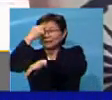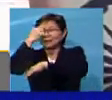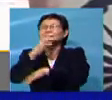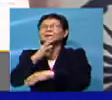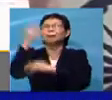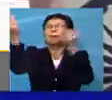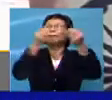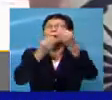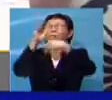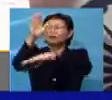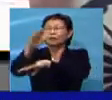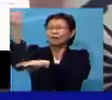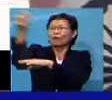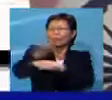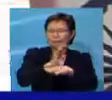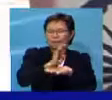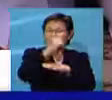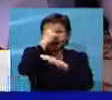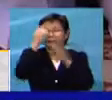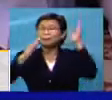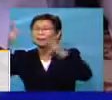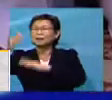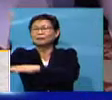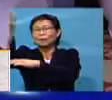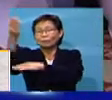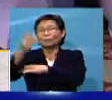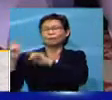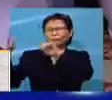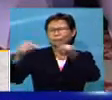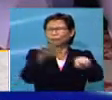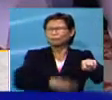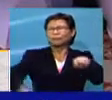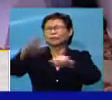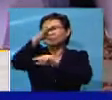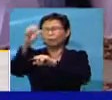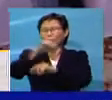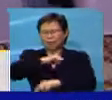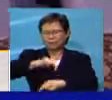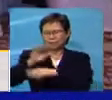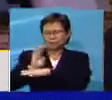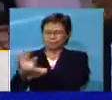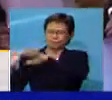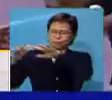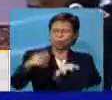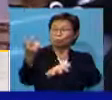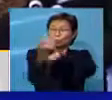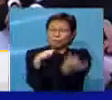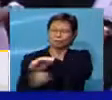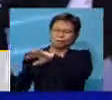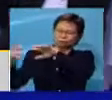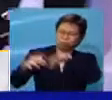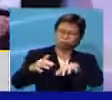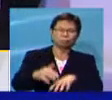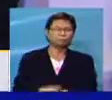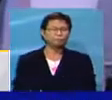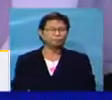pada Majlis makan tengah hari forum perniagaan India Malaysia yang dihadiri kira-kira 500 ahli perniagaan kedua-dua negara